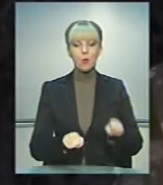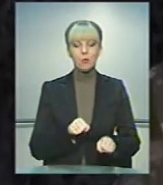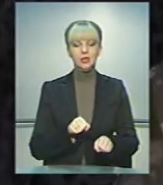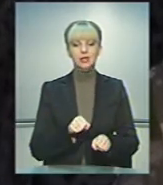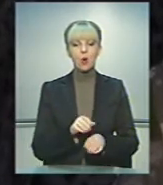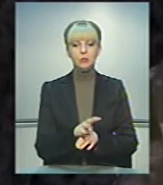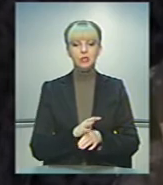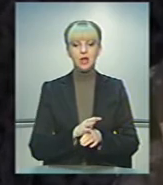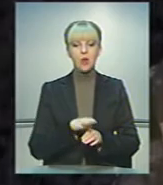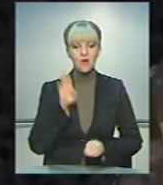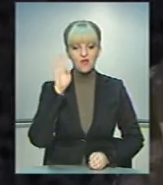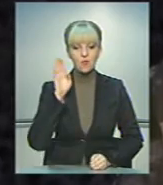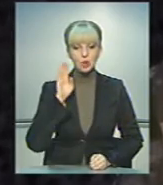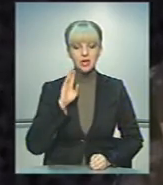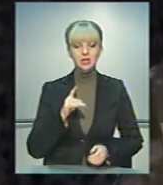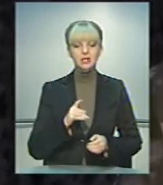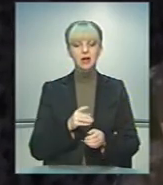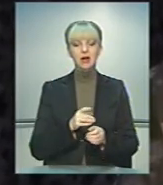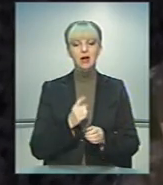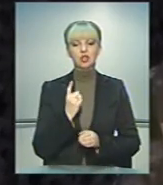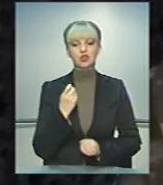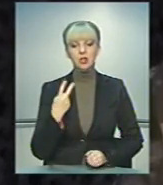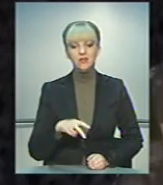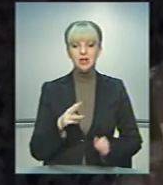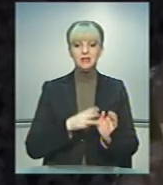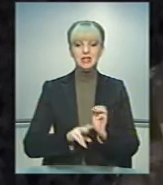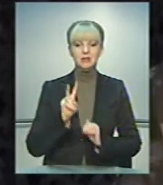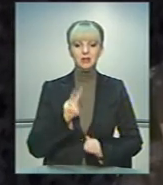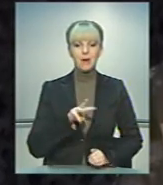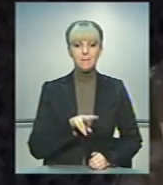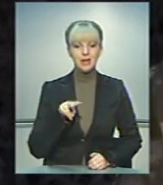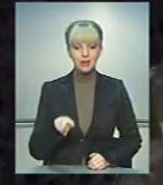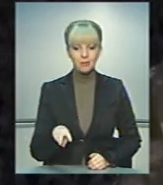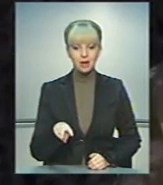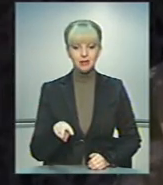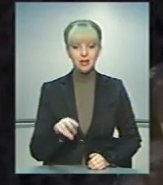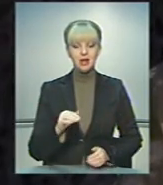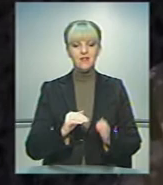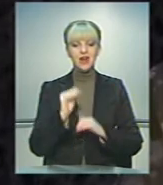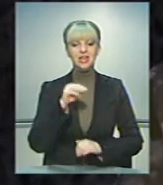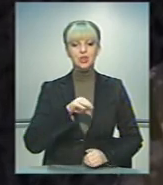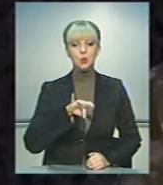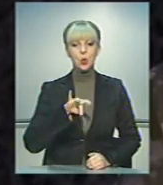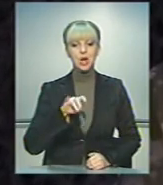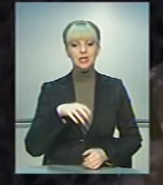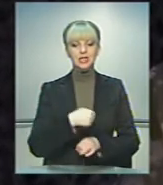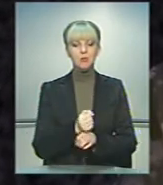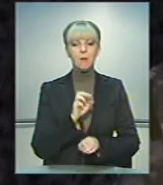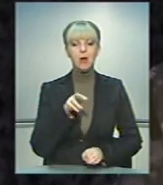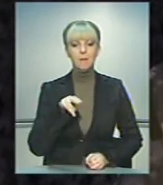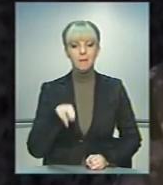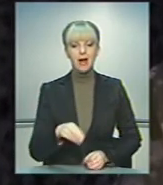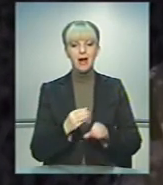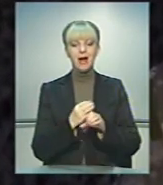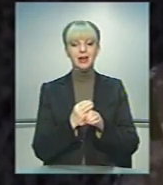обстріляли Водяни. З мінометів калібру 120 та 82-мм – Верхньоторецьке. З озброєння БМП,